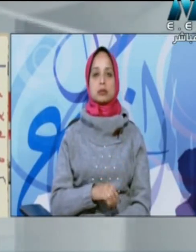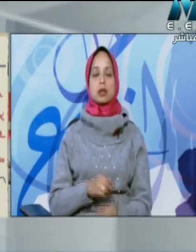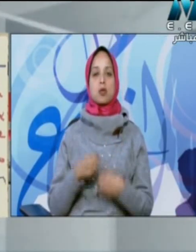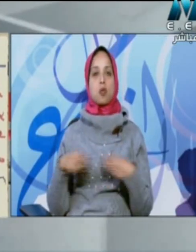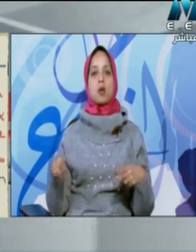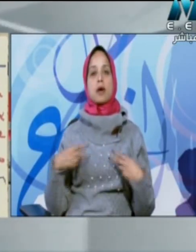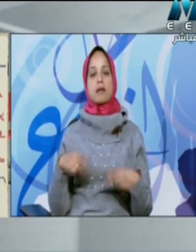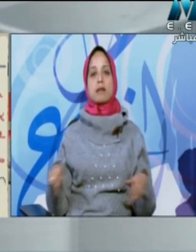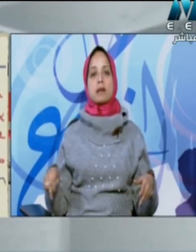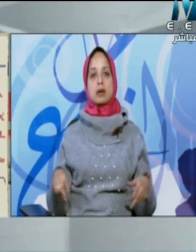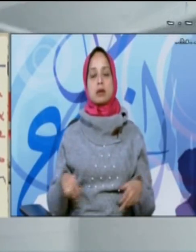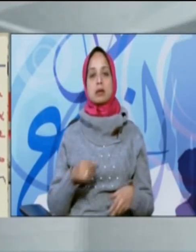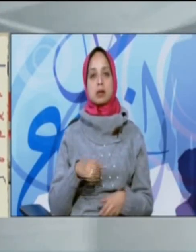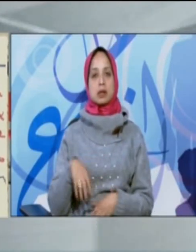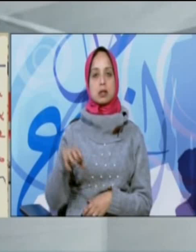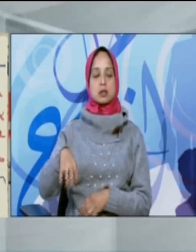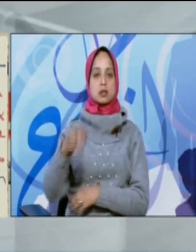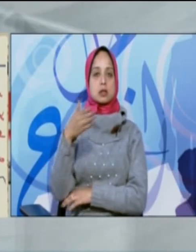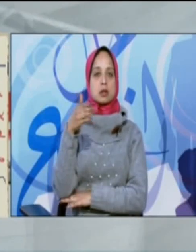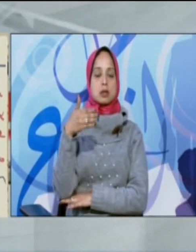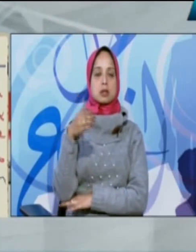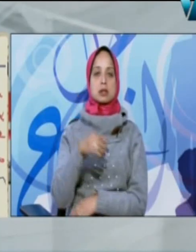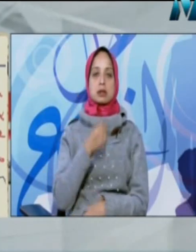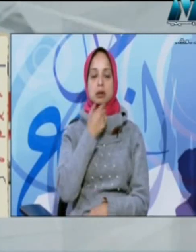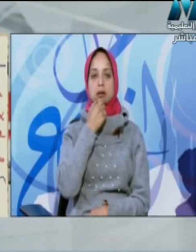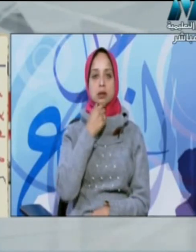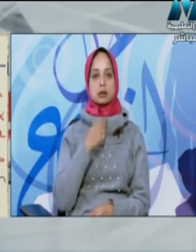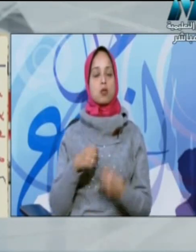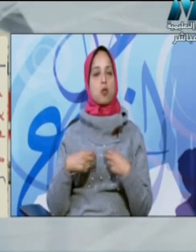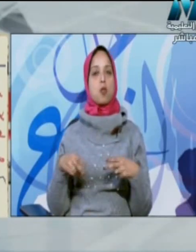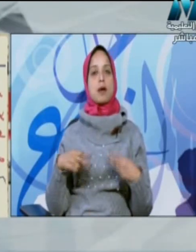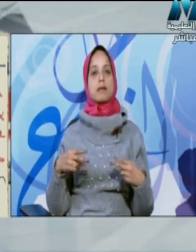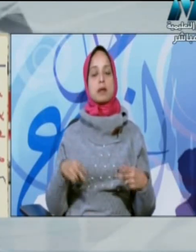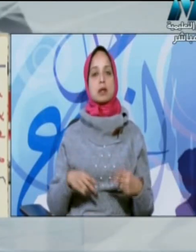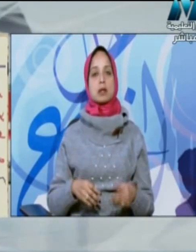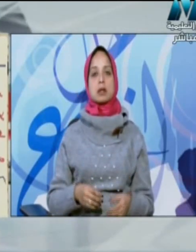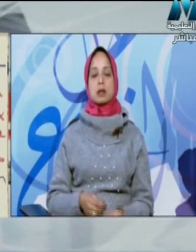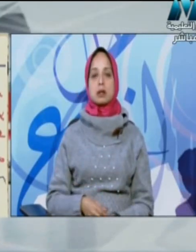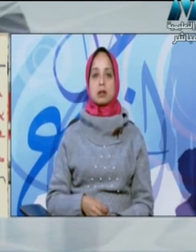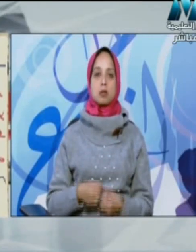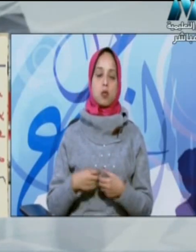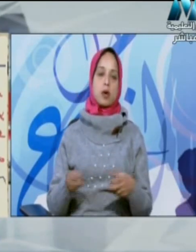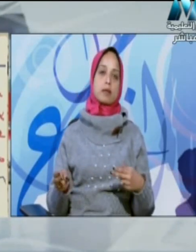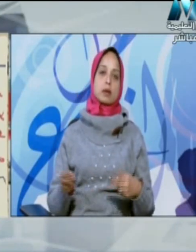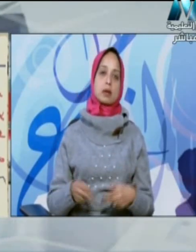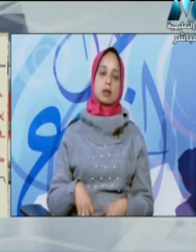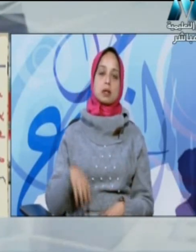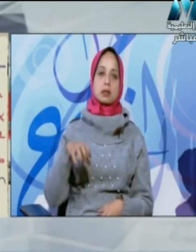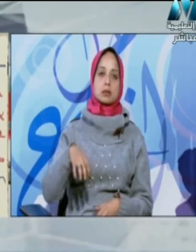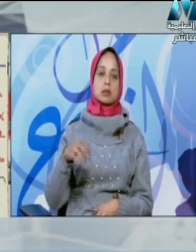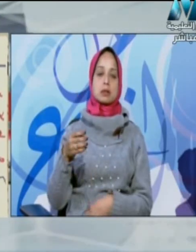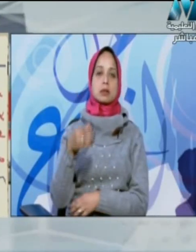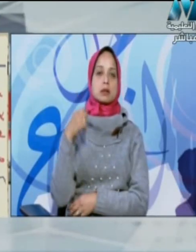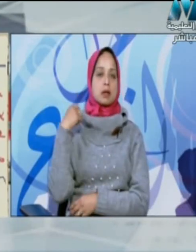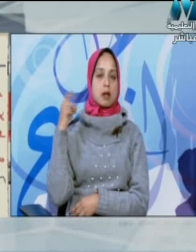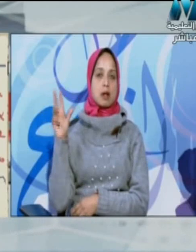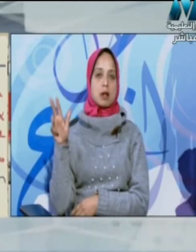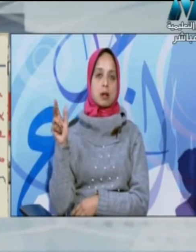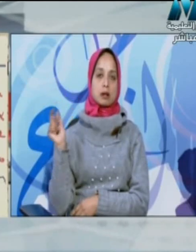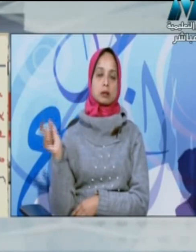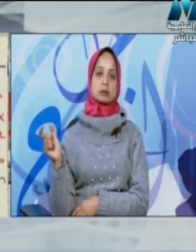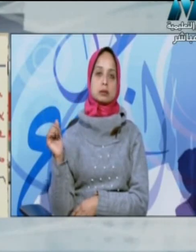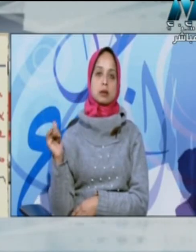السفير الإنجليزي قبل وزارة النحاس على اعتقاد انها وزارة الأغلبية، وتراجع عن قرار العزل، عزل مين؟